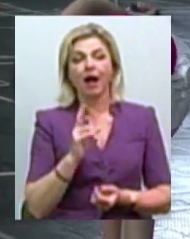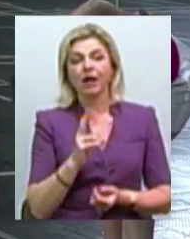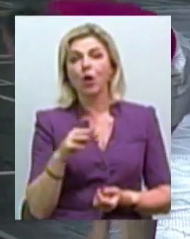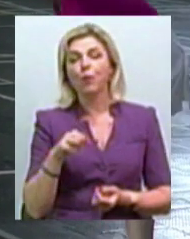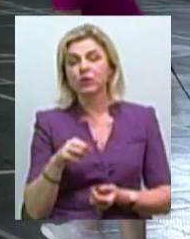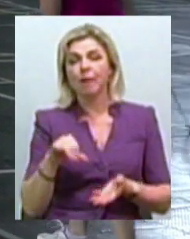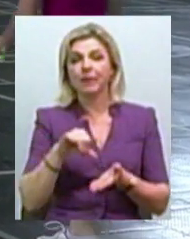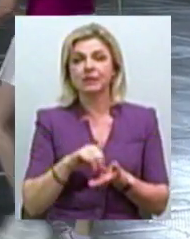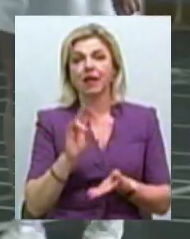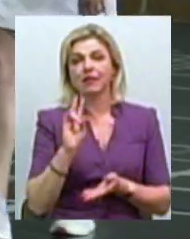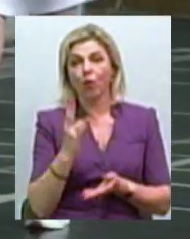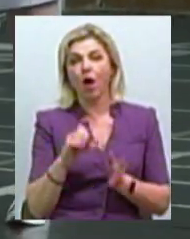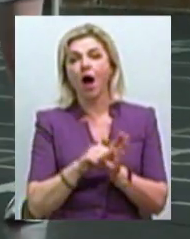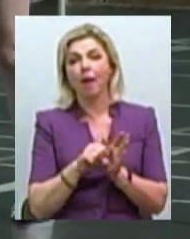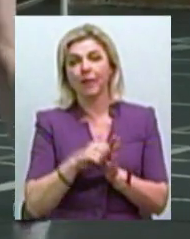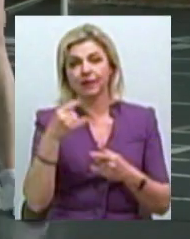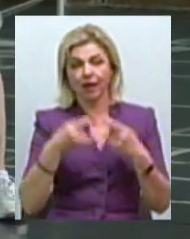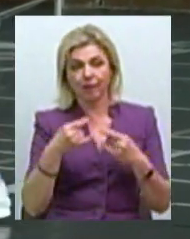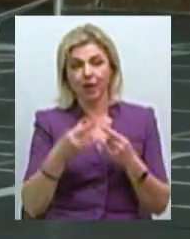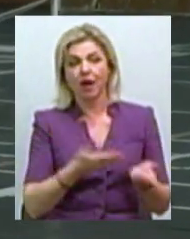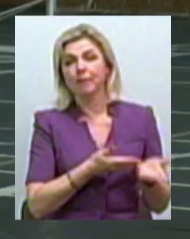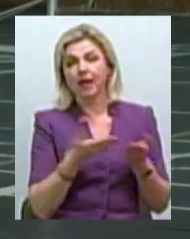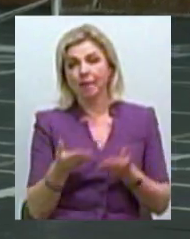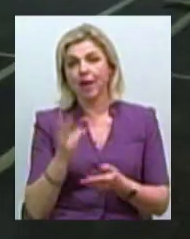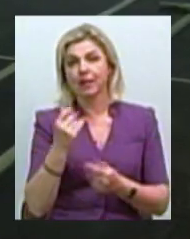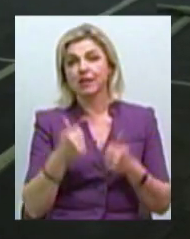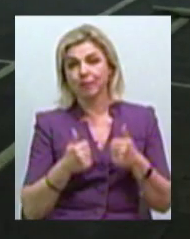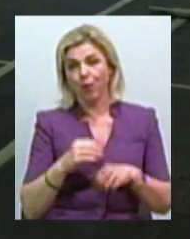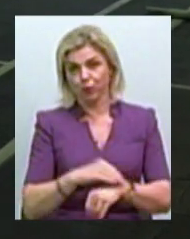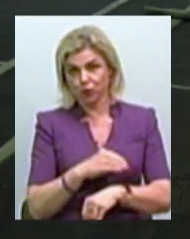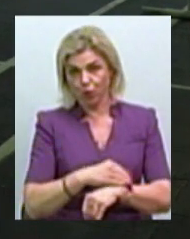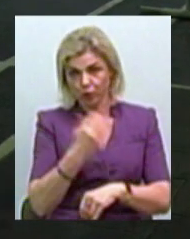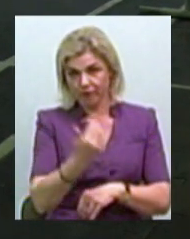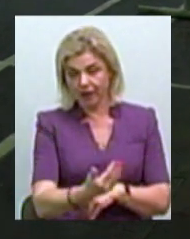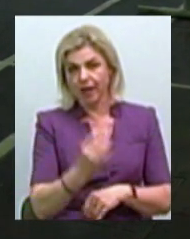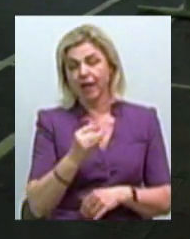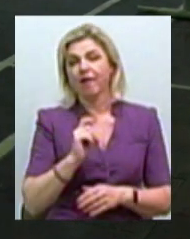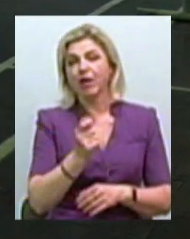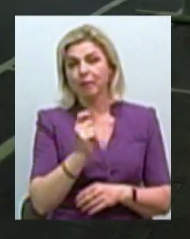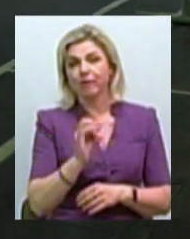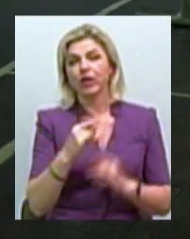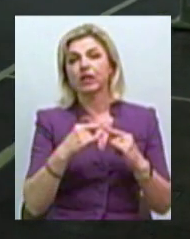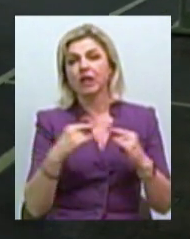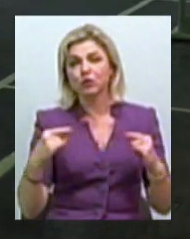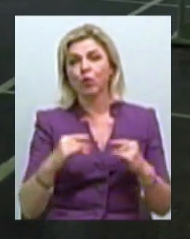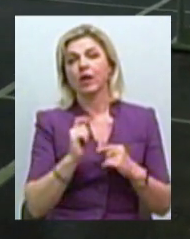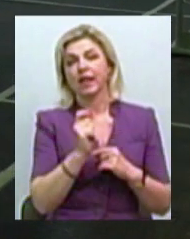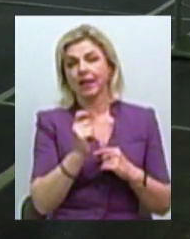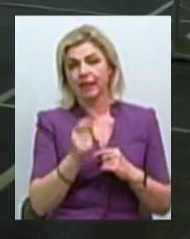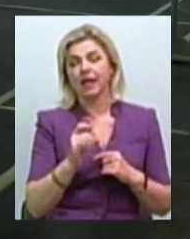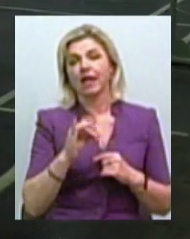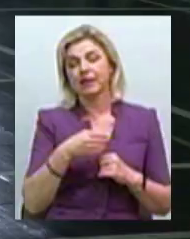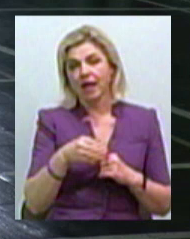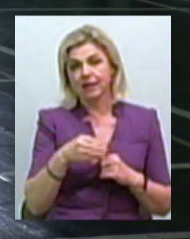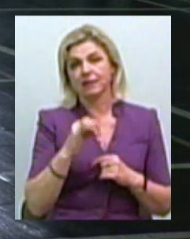представляє команду Миколаївського кабельного телебачення, запросив на змагання чоловік. Виступатиме у бадмінтоні, настільному та великому тенісі та у кульовій